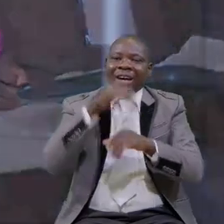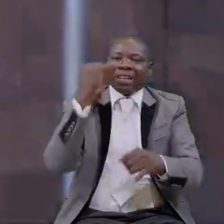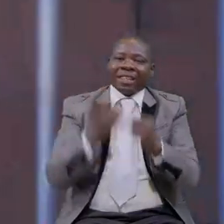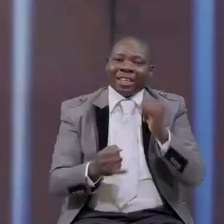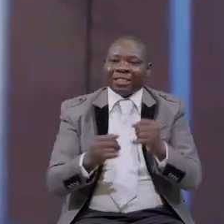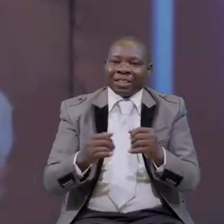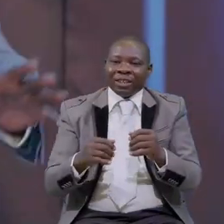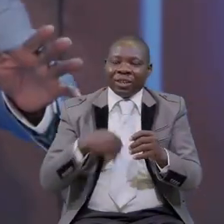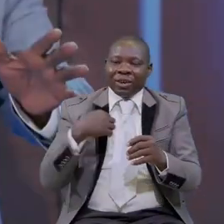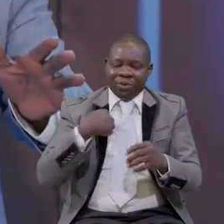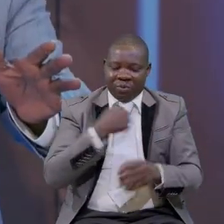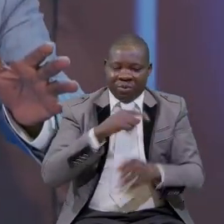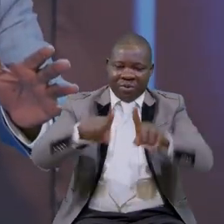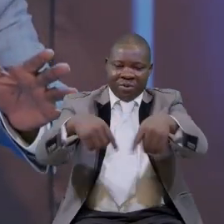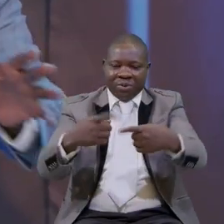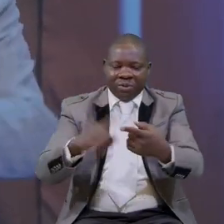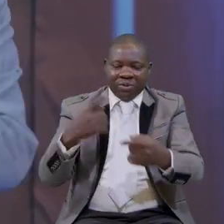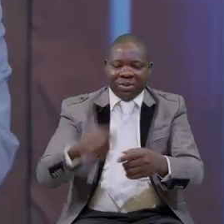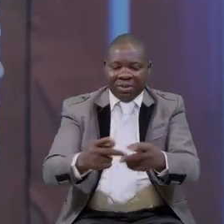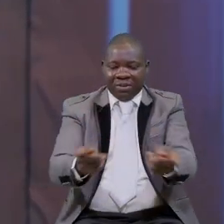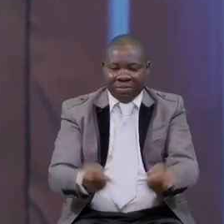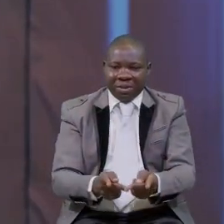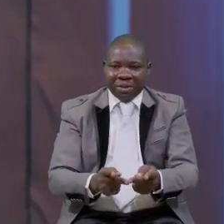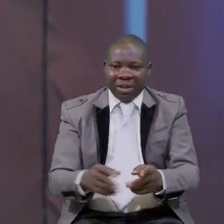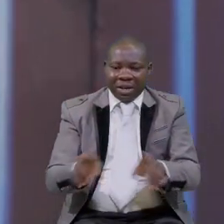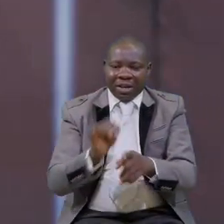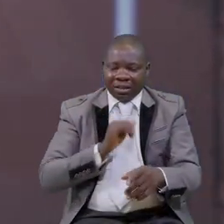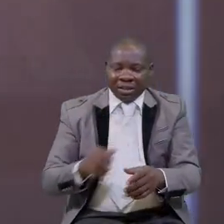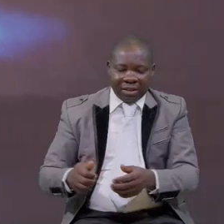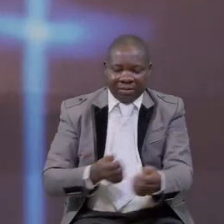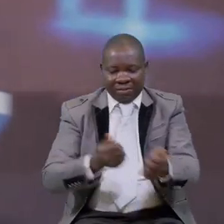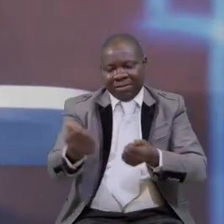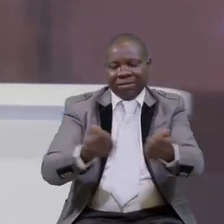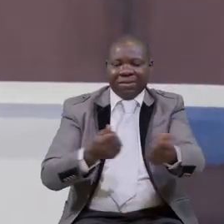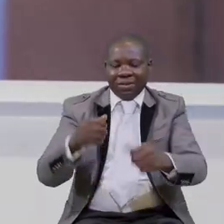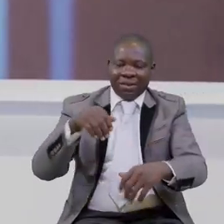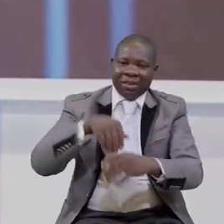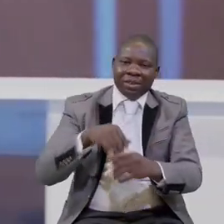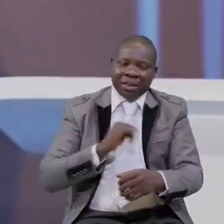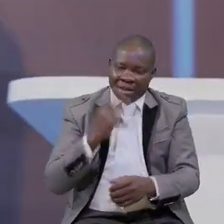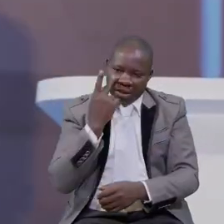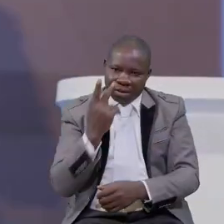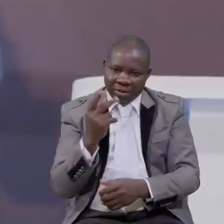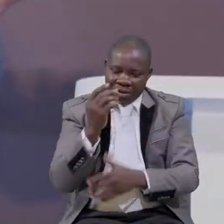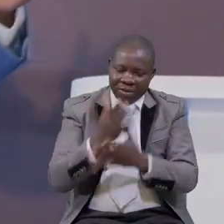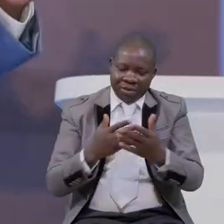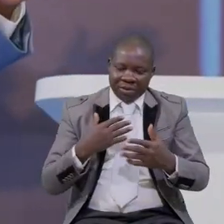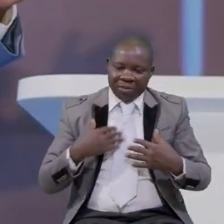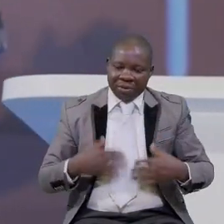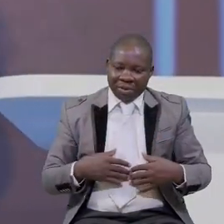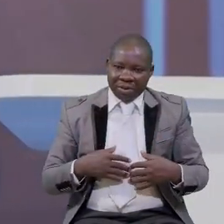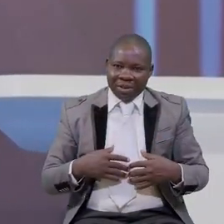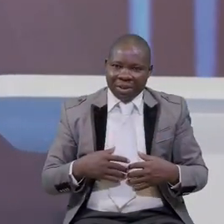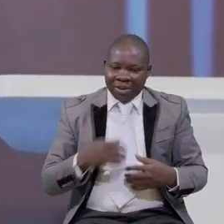Finalement, nous sommes arrivés là-bas. Quand on a conduit là-bas, j'ai vu quelqu'un qui avait